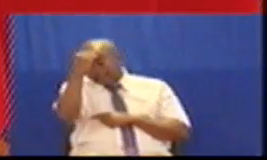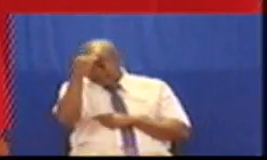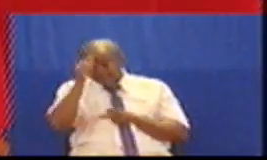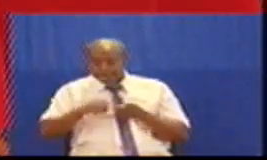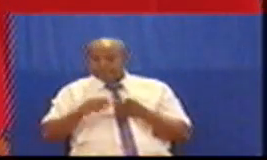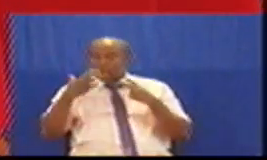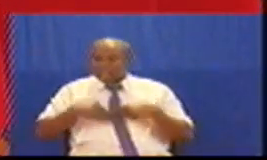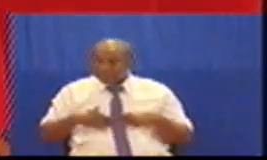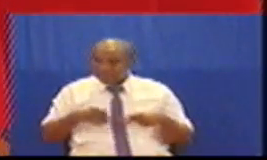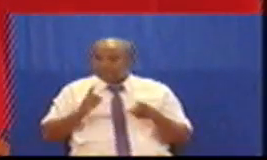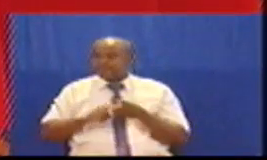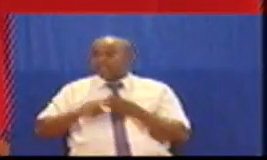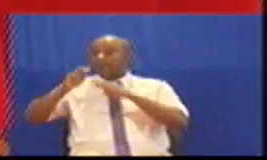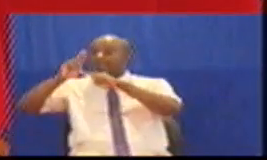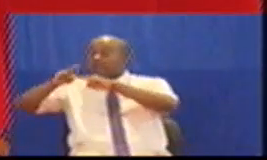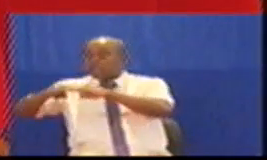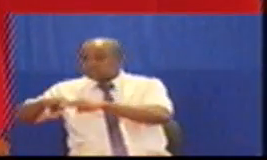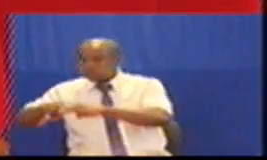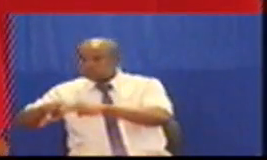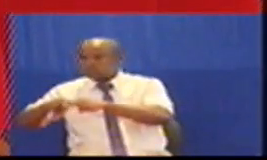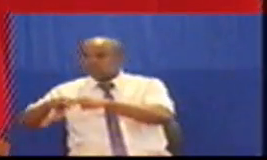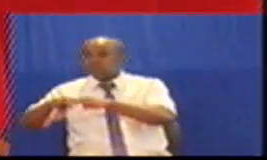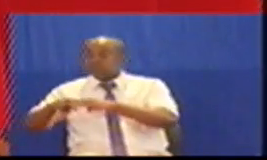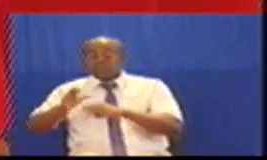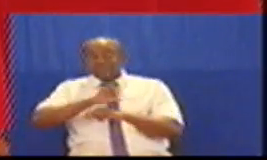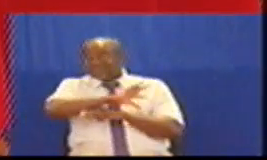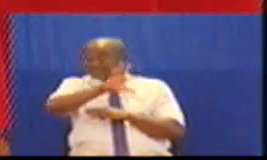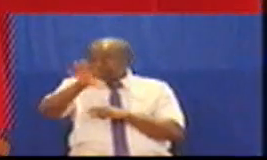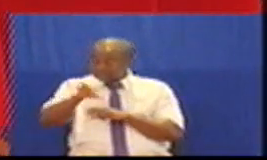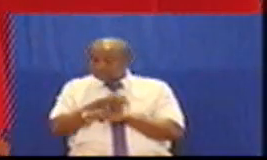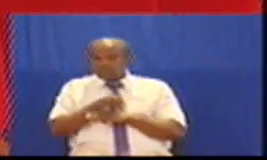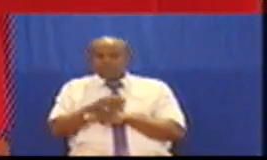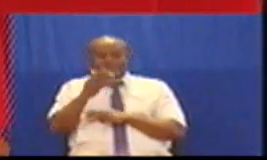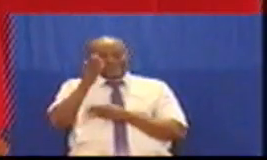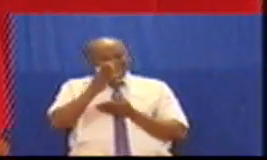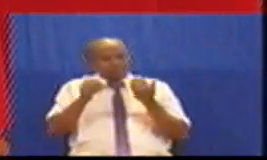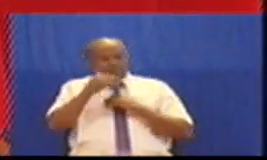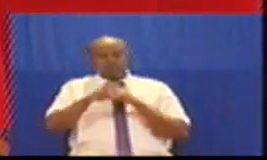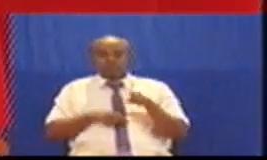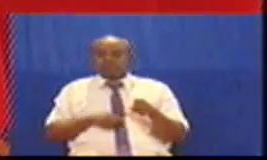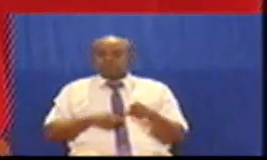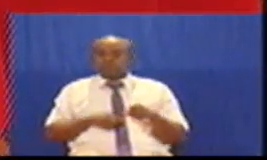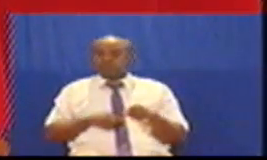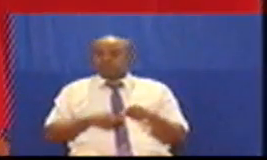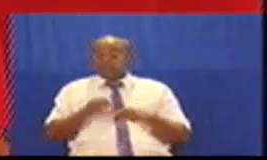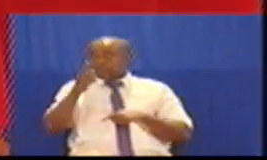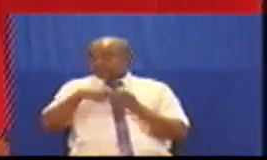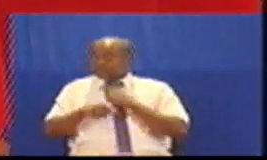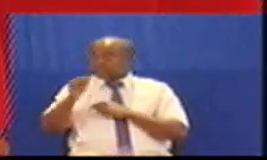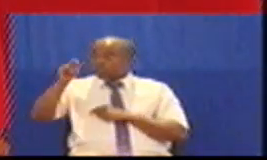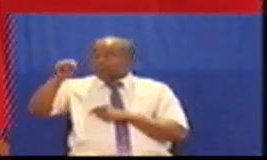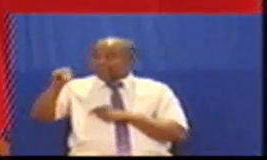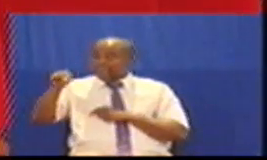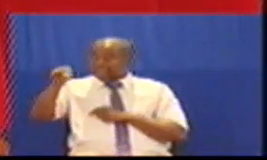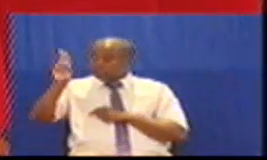afya, makazi na hizi. Hizo ni sehemu ambazo hata katika Umoja wa Mataifa zimekuwa